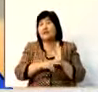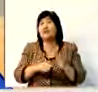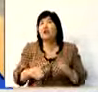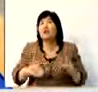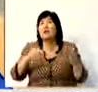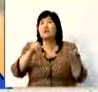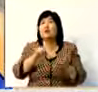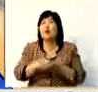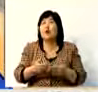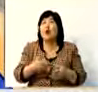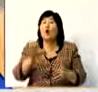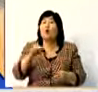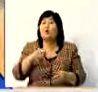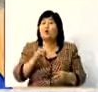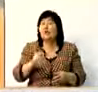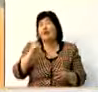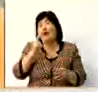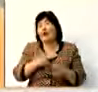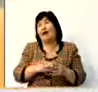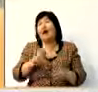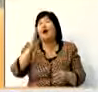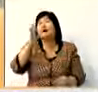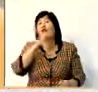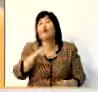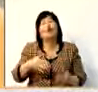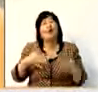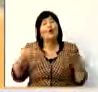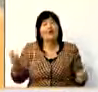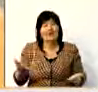белесінде тұрған Өтеген ағаға алдағы уақытта үлкен табыстар тілейміз.